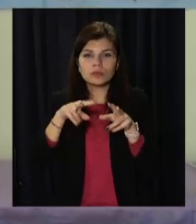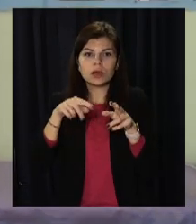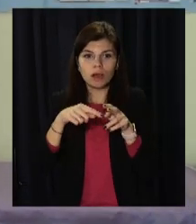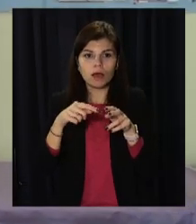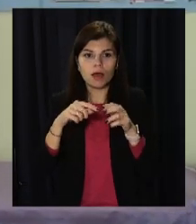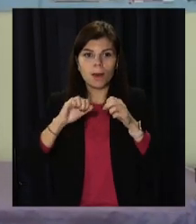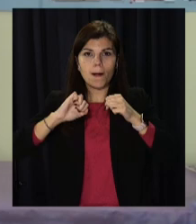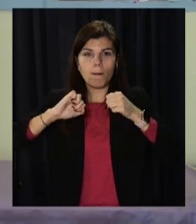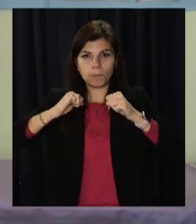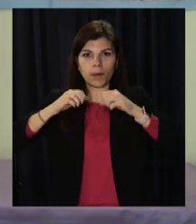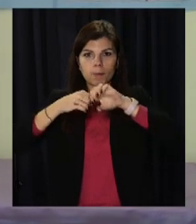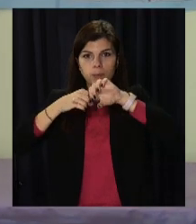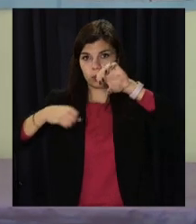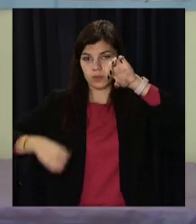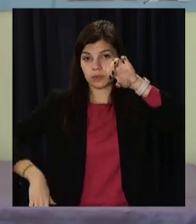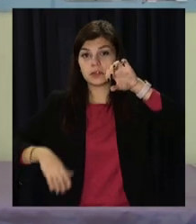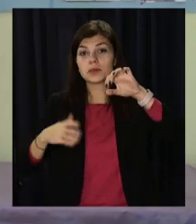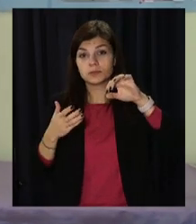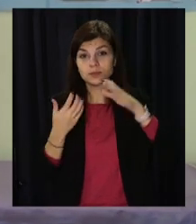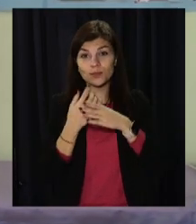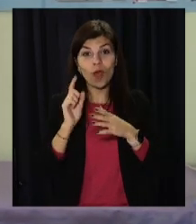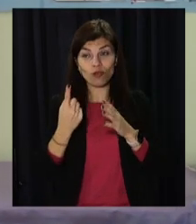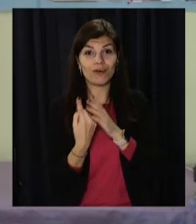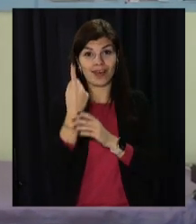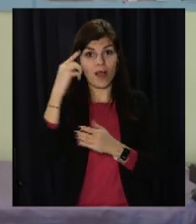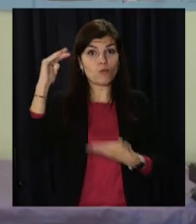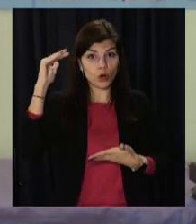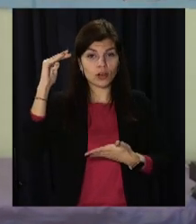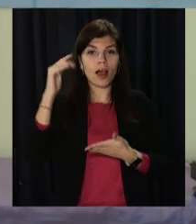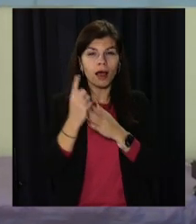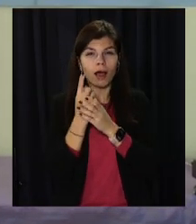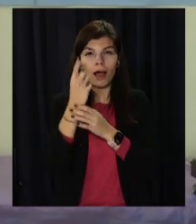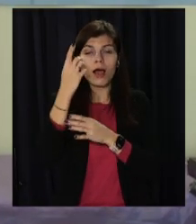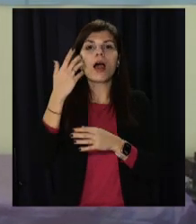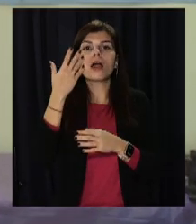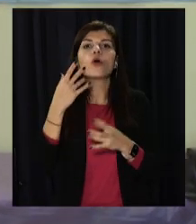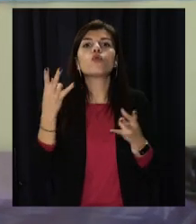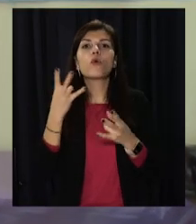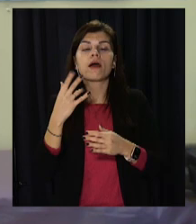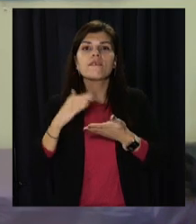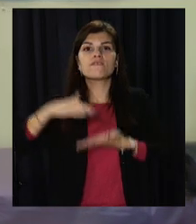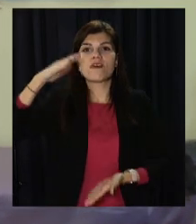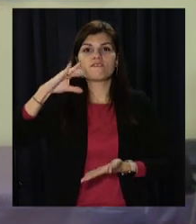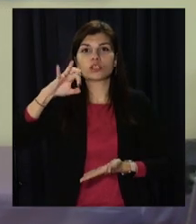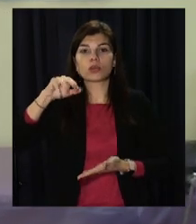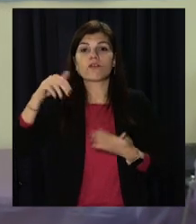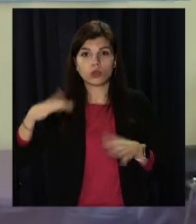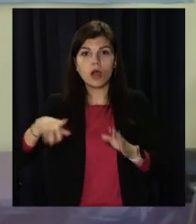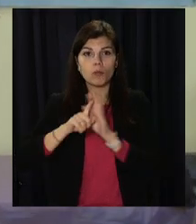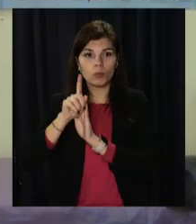выбрасывают, получается, микроспутники конца. После того, как все это отработало, открывается парашютный